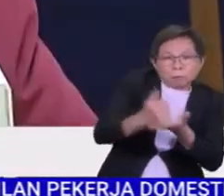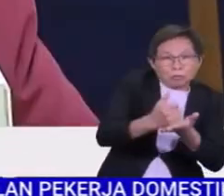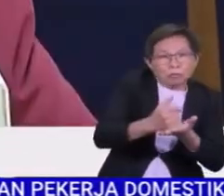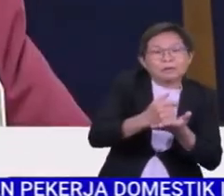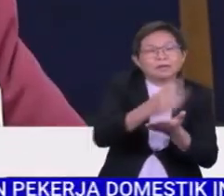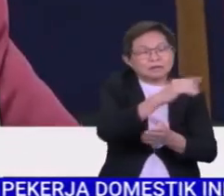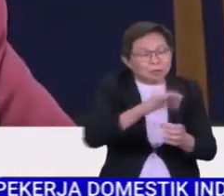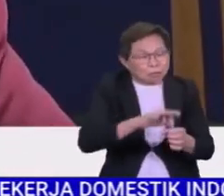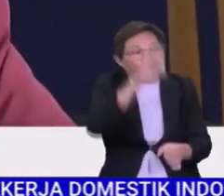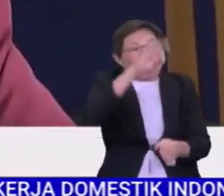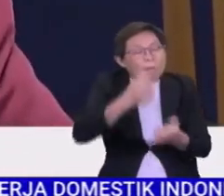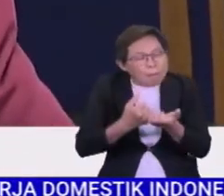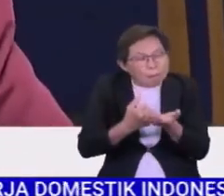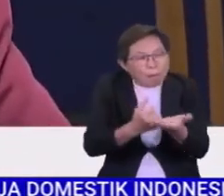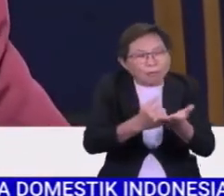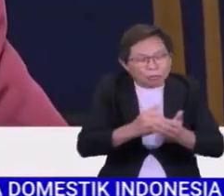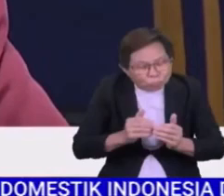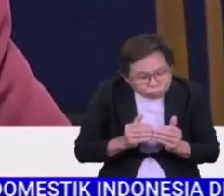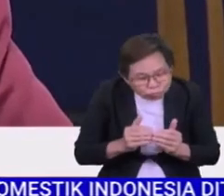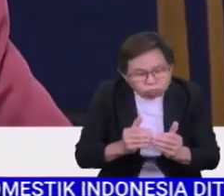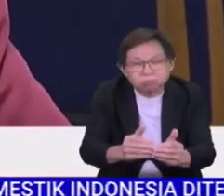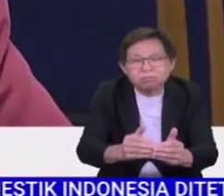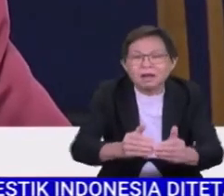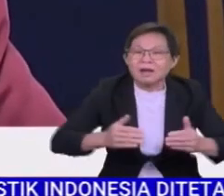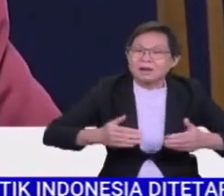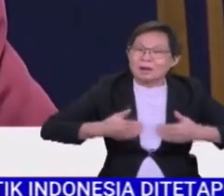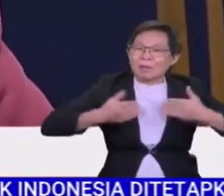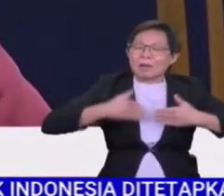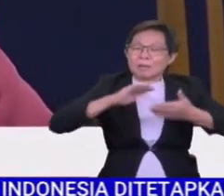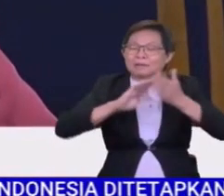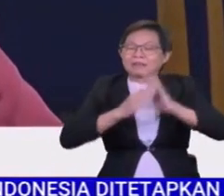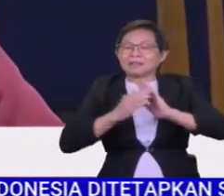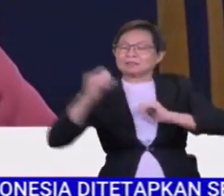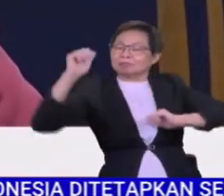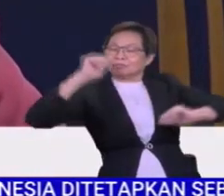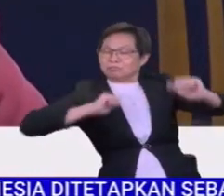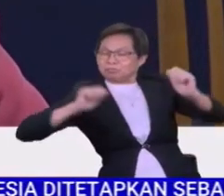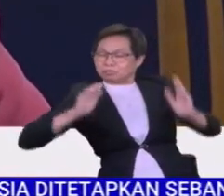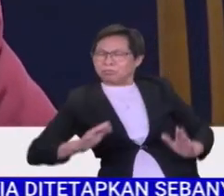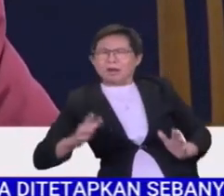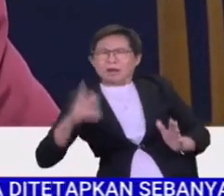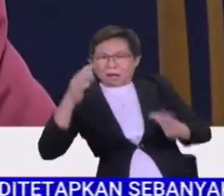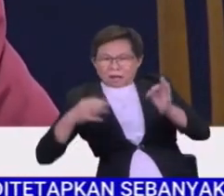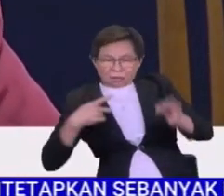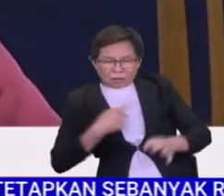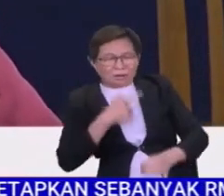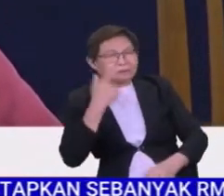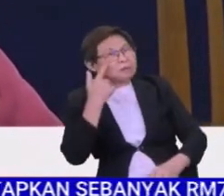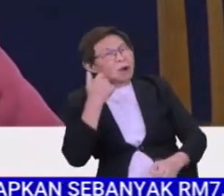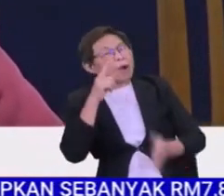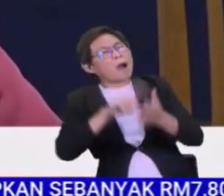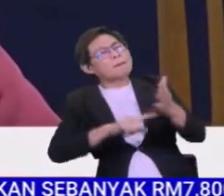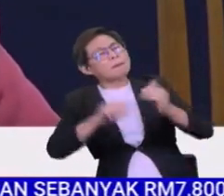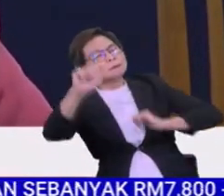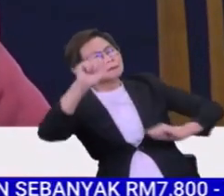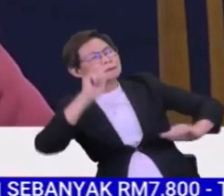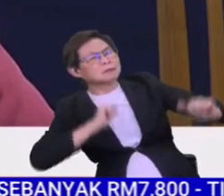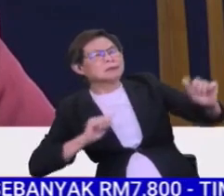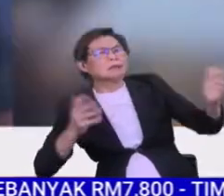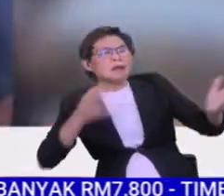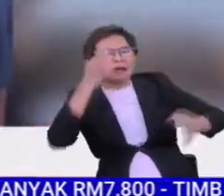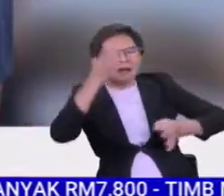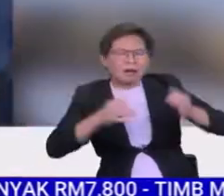hadapan kegembiraan menjadi orang seni sebenarnya kalau kita tahu apa itu seni tapi kalau kita buat seni tu